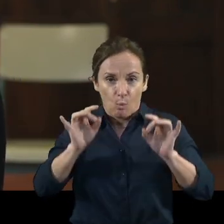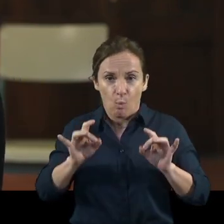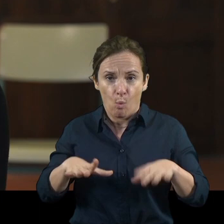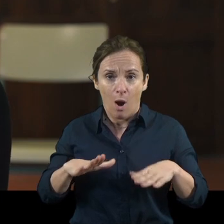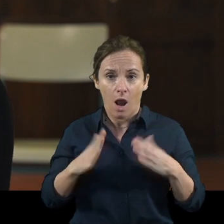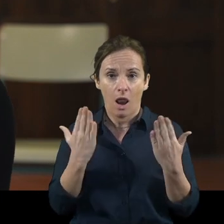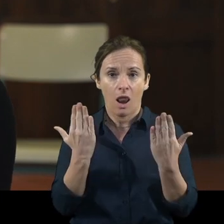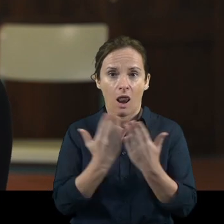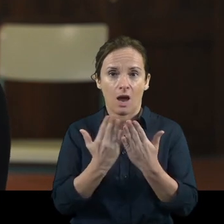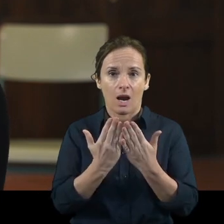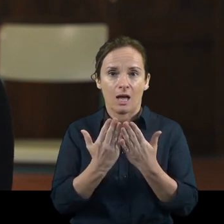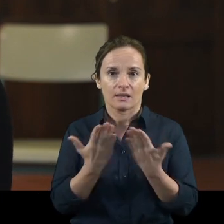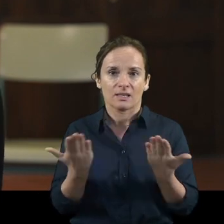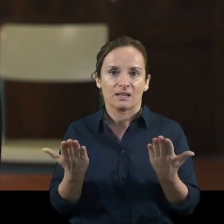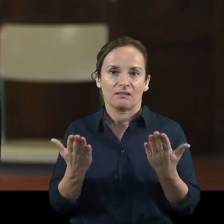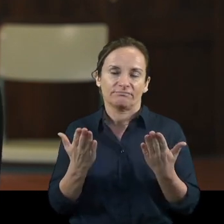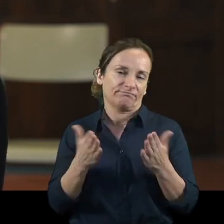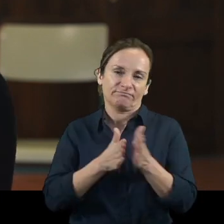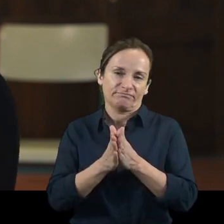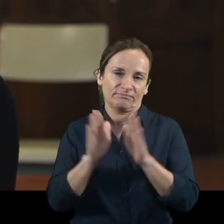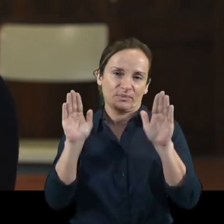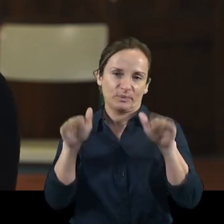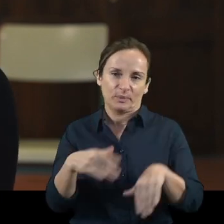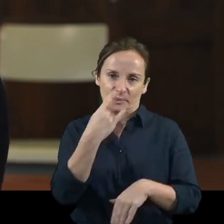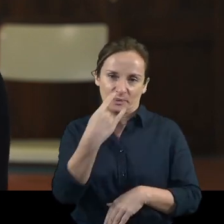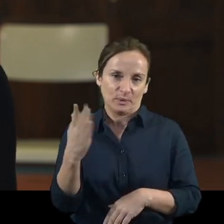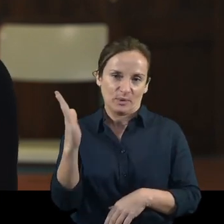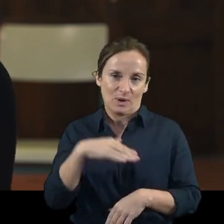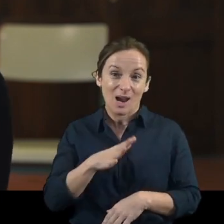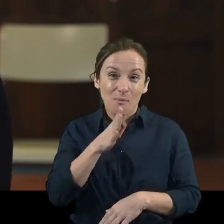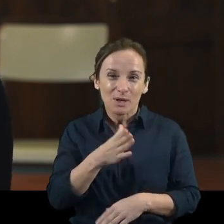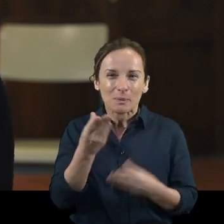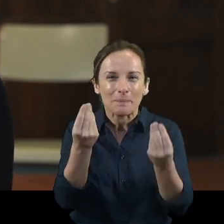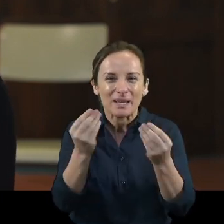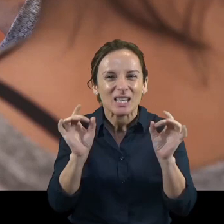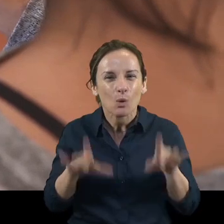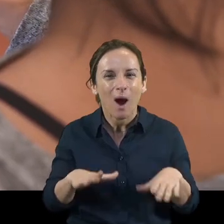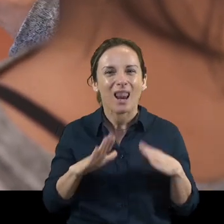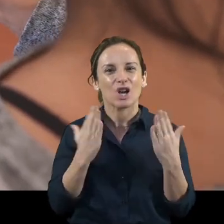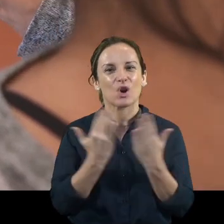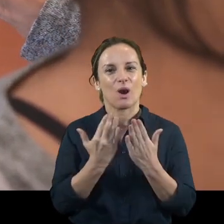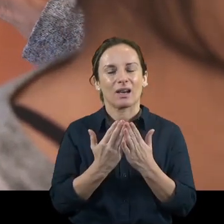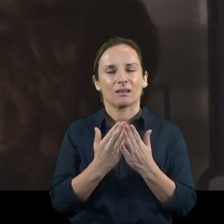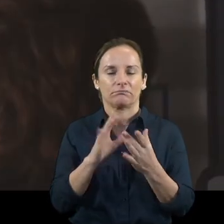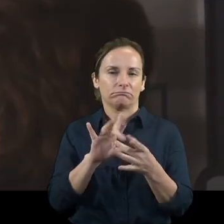on te recordis a l'escola és com un poc. I no ens interessa per això, perquè ho associem a la classe.